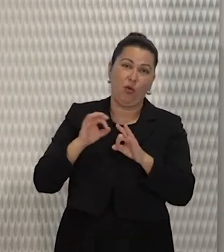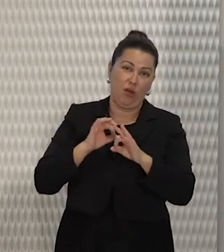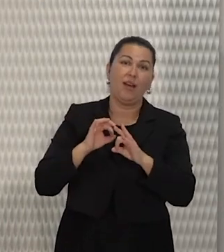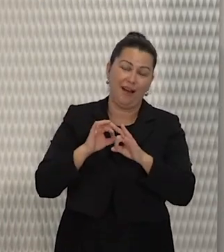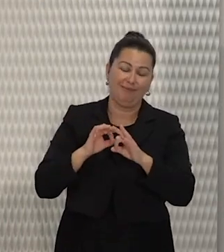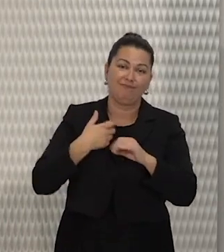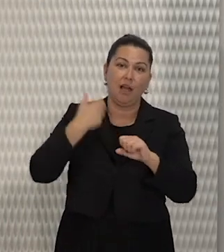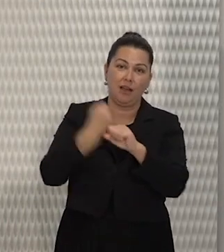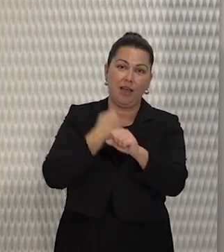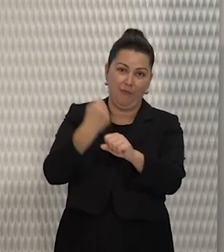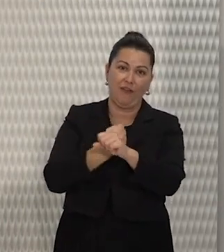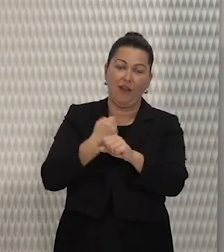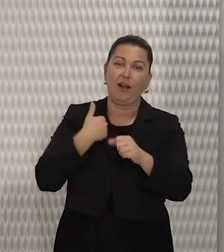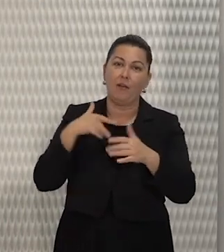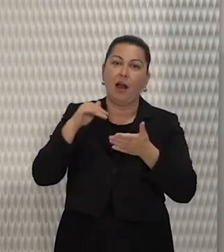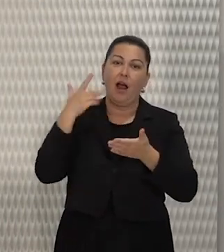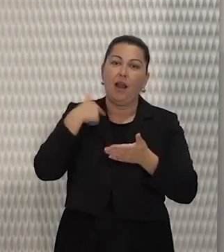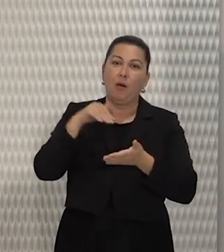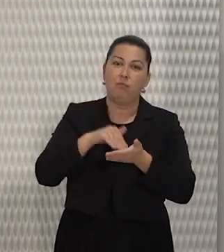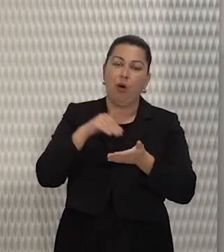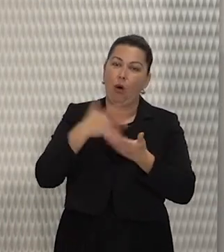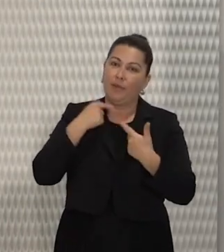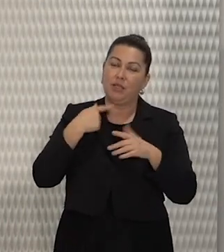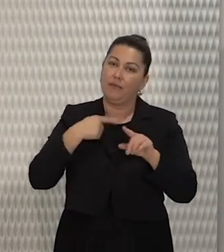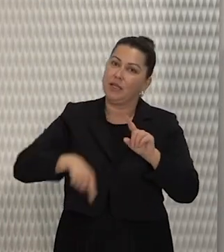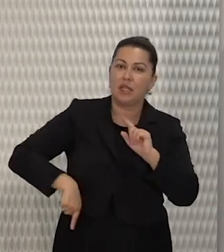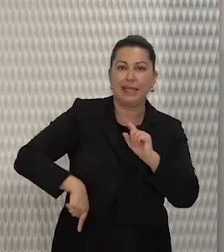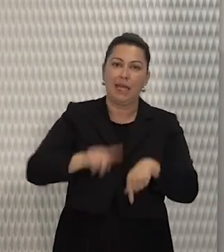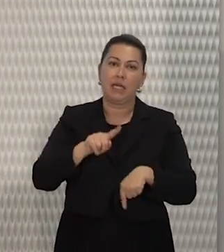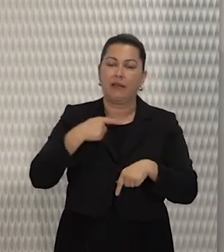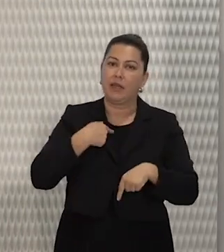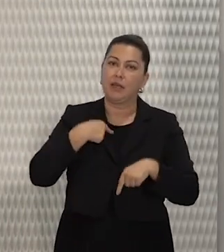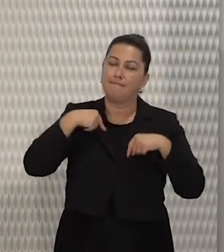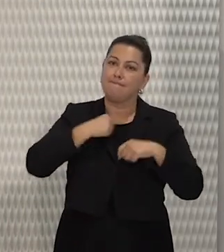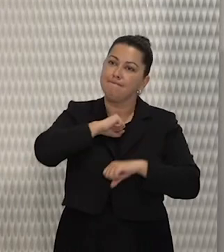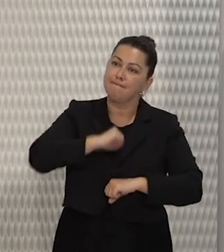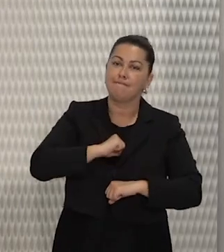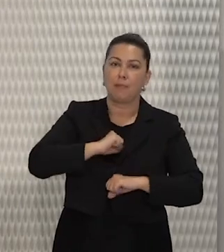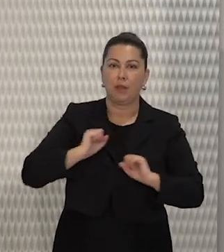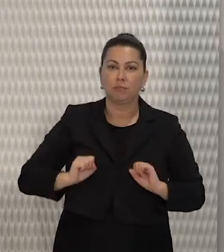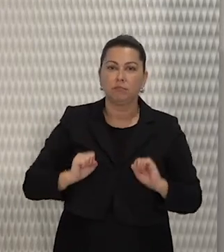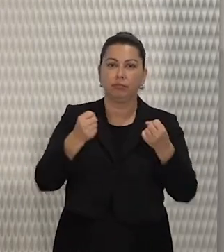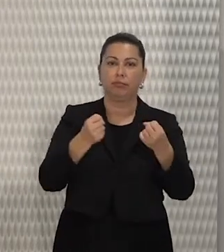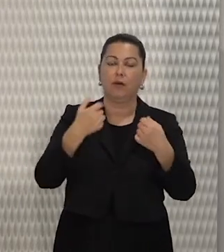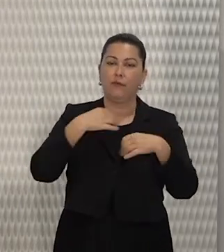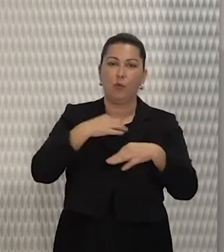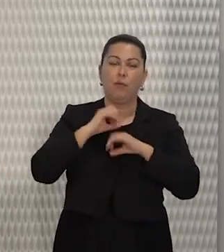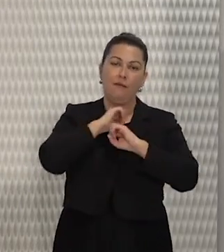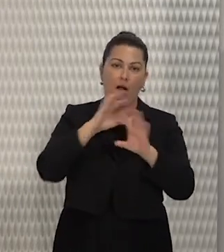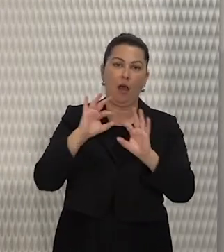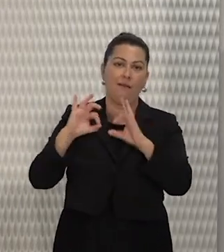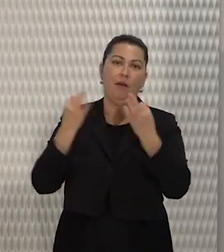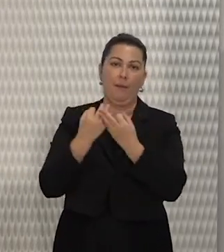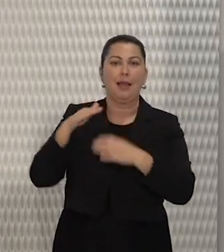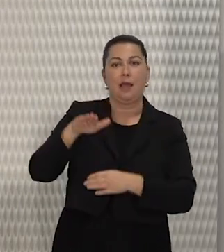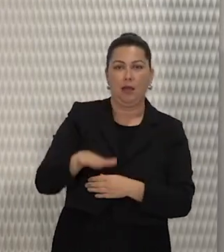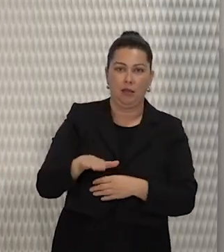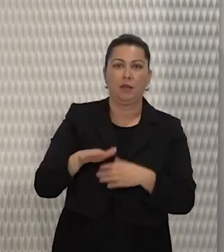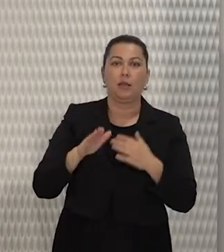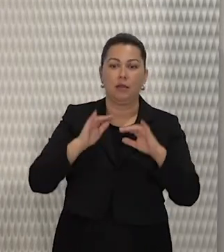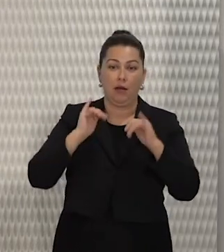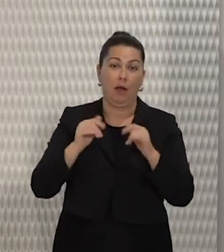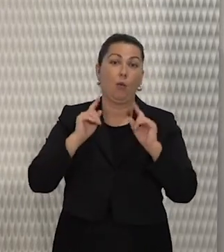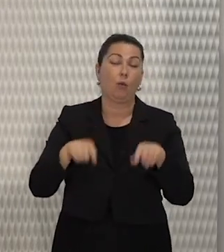Moment schon wieder irgendeinen Kick, um in Tritt zu kommen. Aber für mich war es ganz klar, die Familie, das Kind. Und es gab dann 3